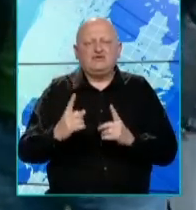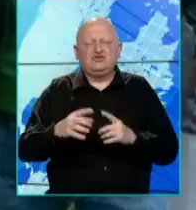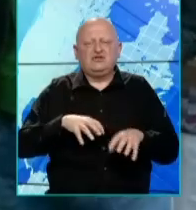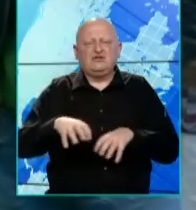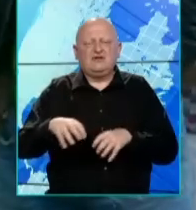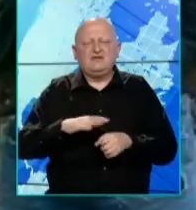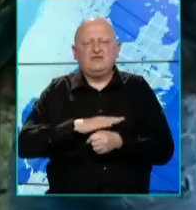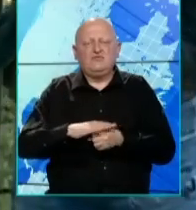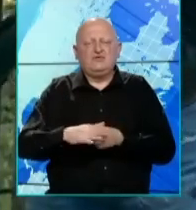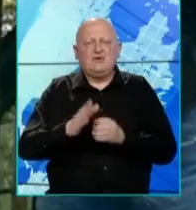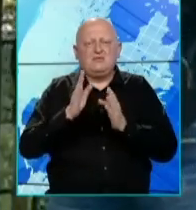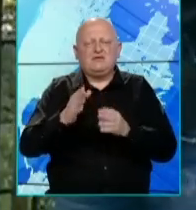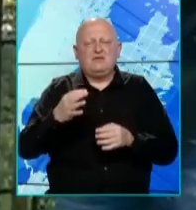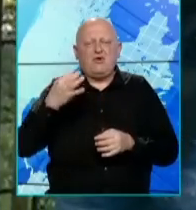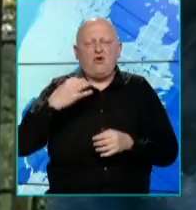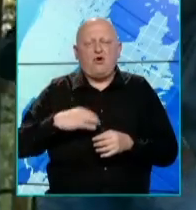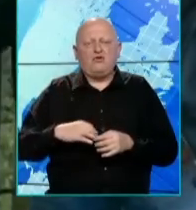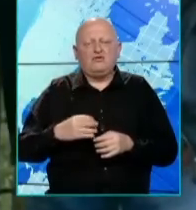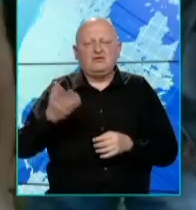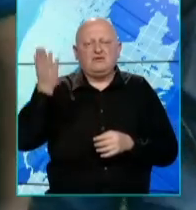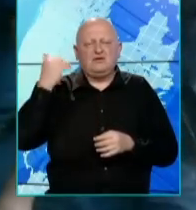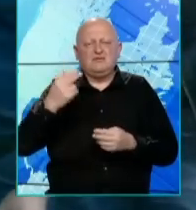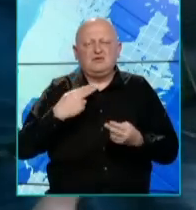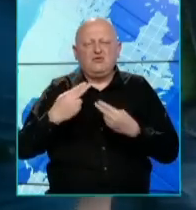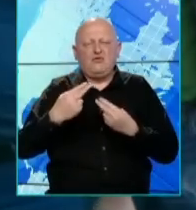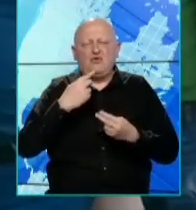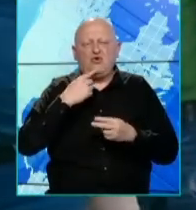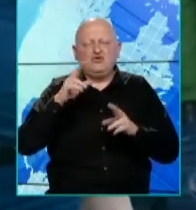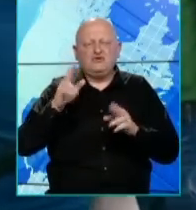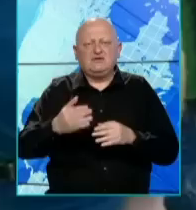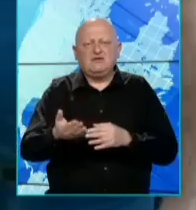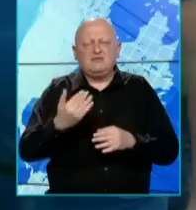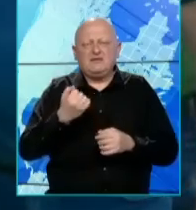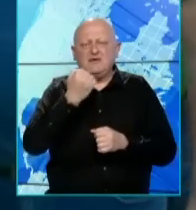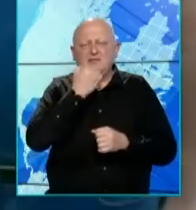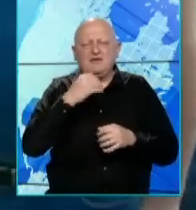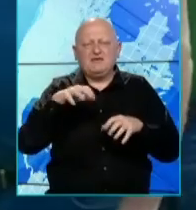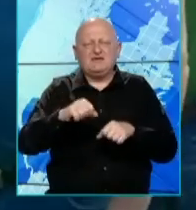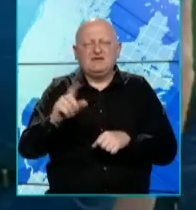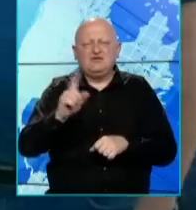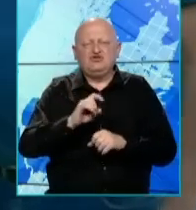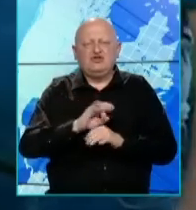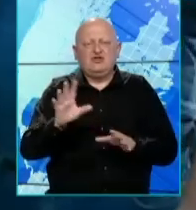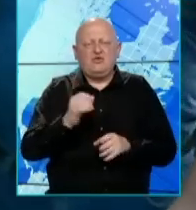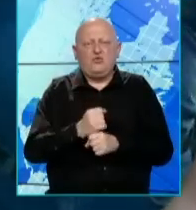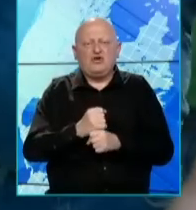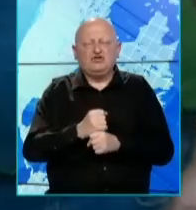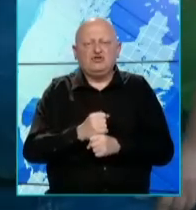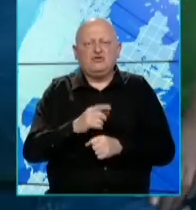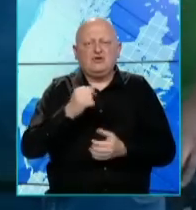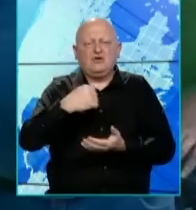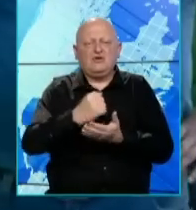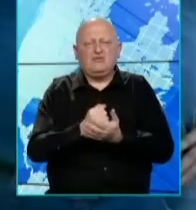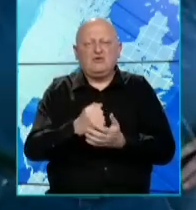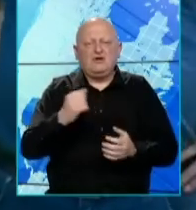radnike, ispunjavati prema njima obaveze iz prethodnog ugovora koje su imali prije privatizacije, što ništa nije urađeno, a i